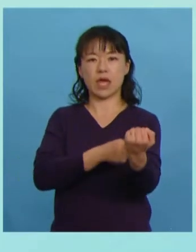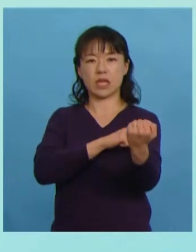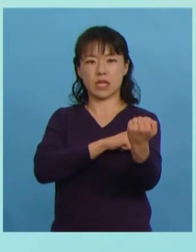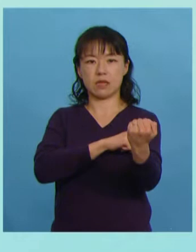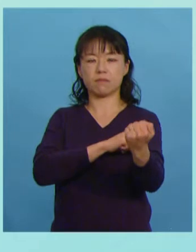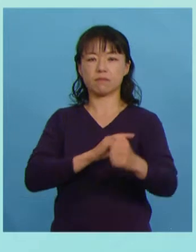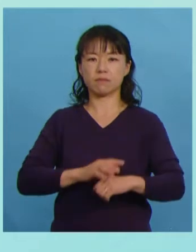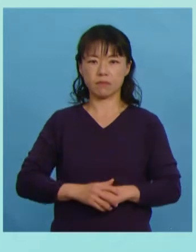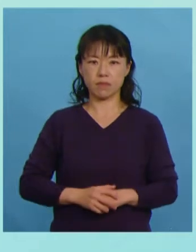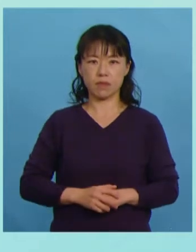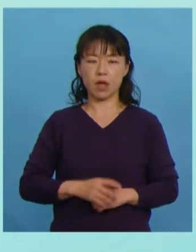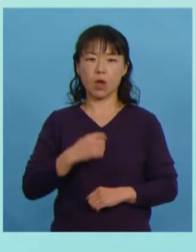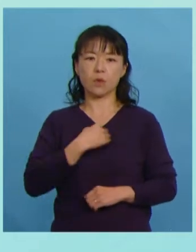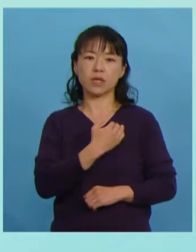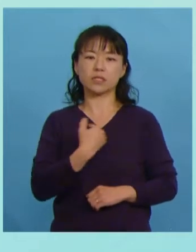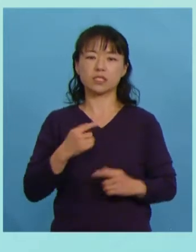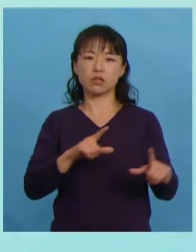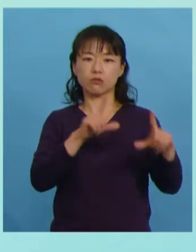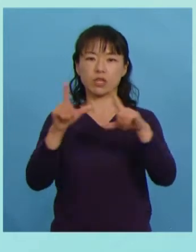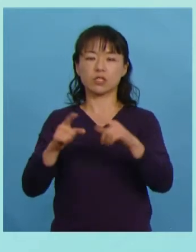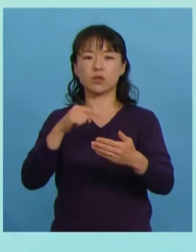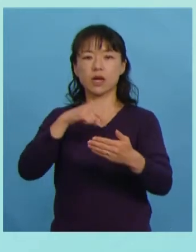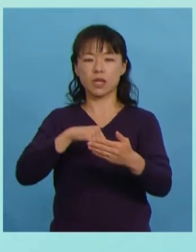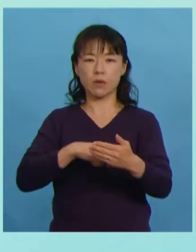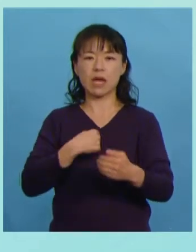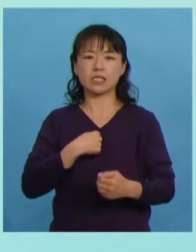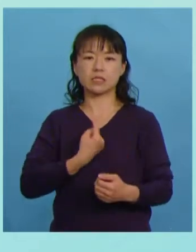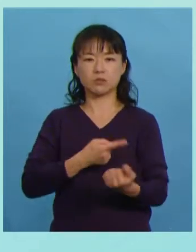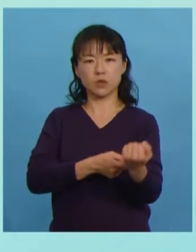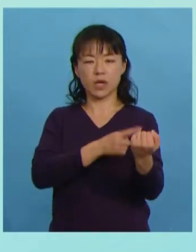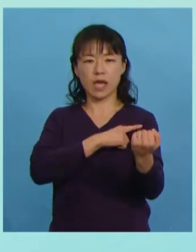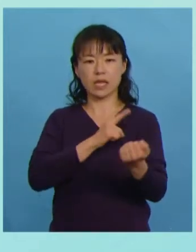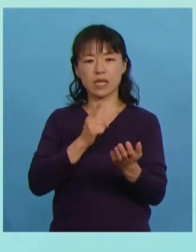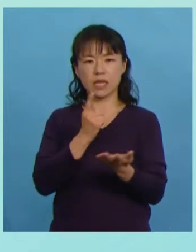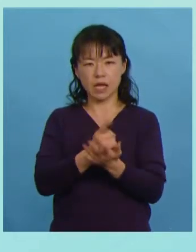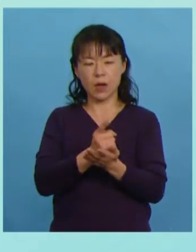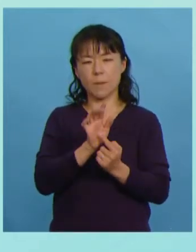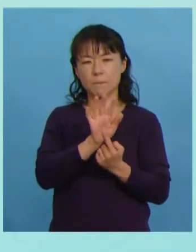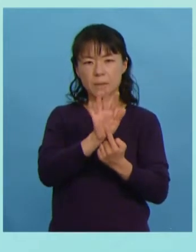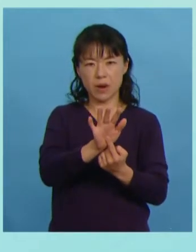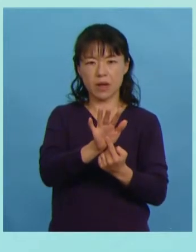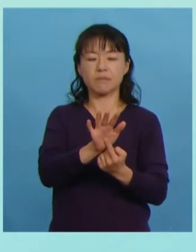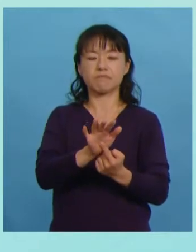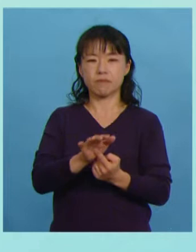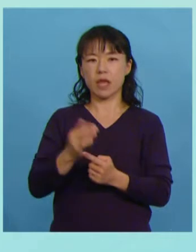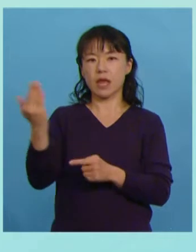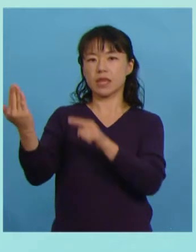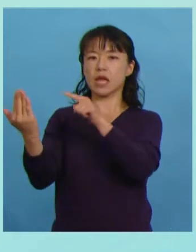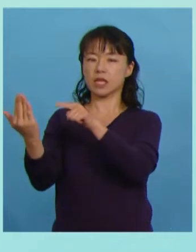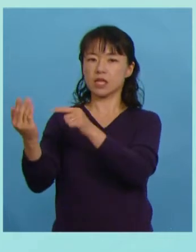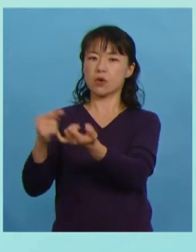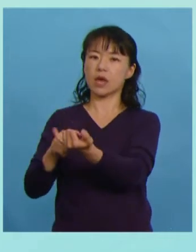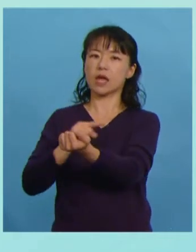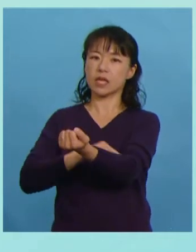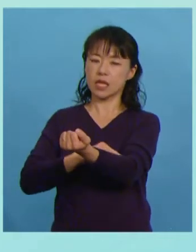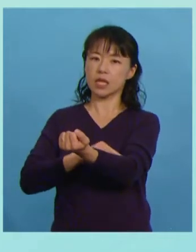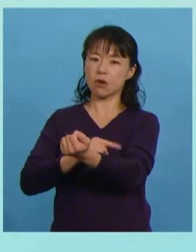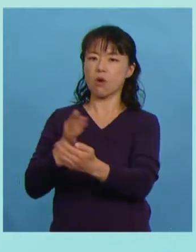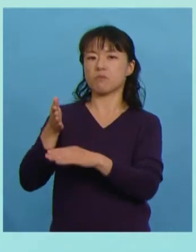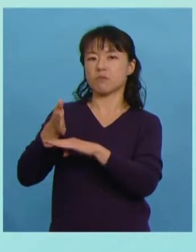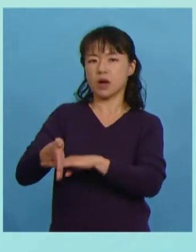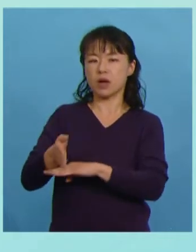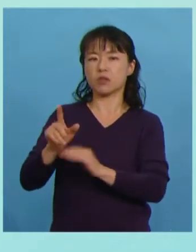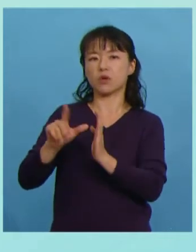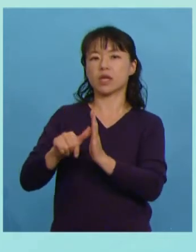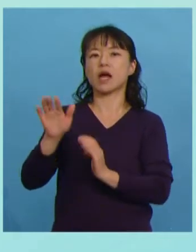はい、 私たちの暮らしの中では自分の権利ばかりを主張しすぎてしまうあまりに他人の権利を犯してしまうことがあります。